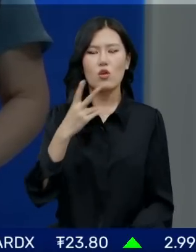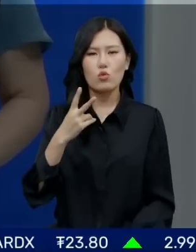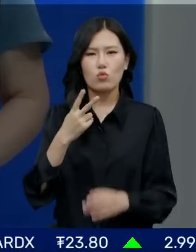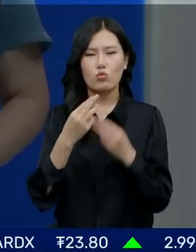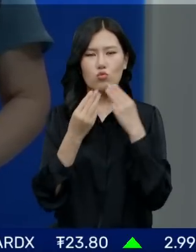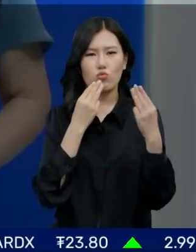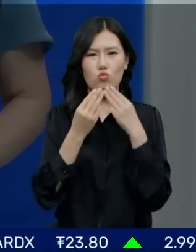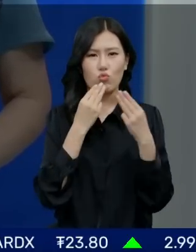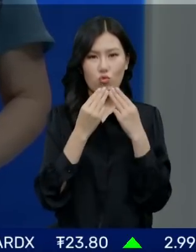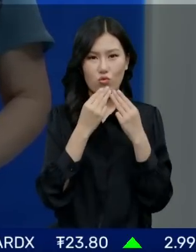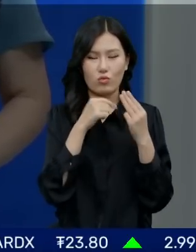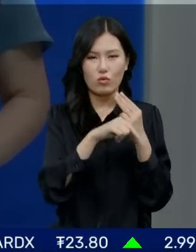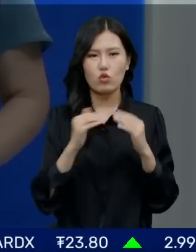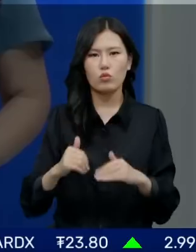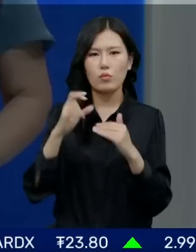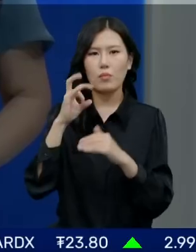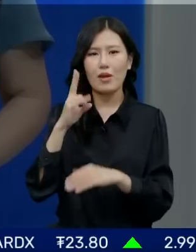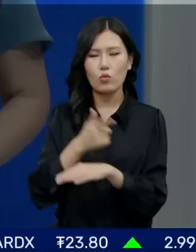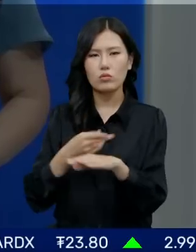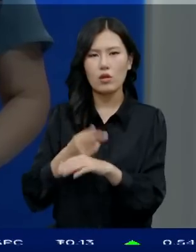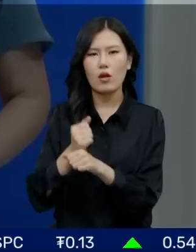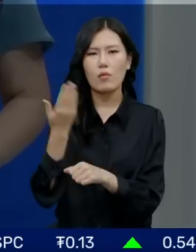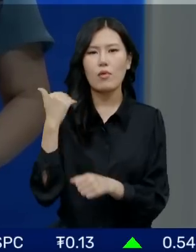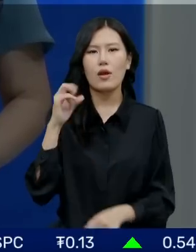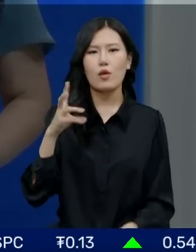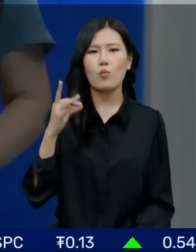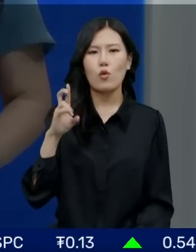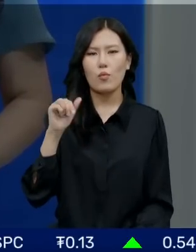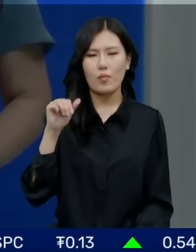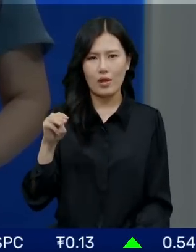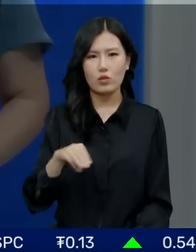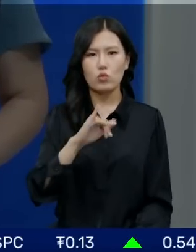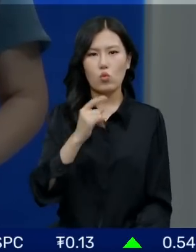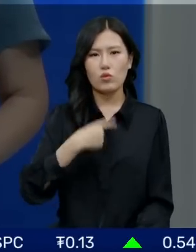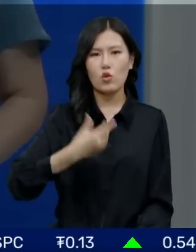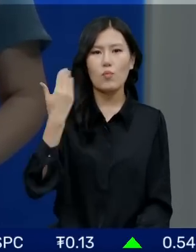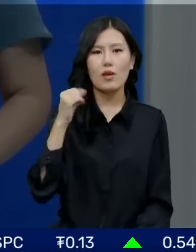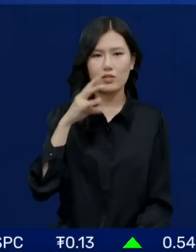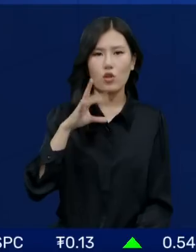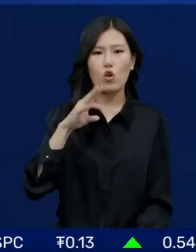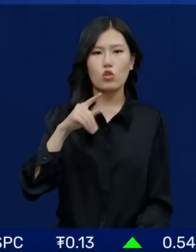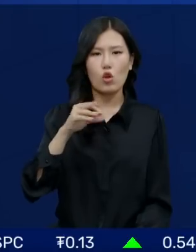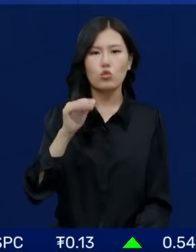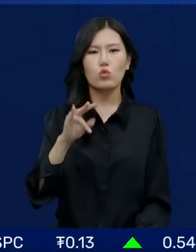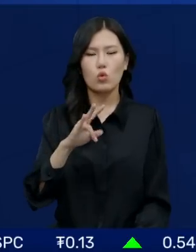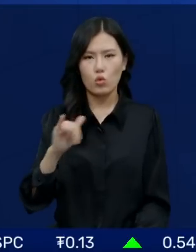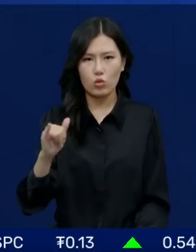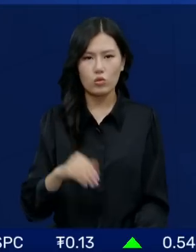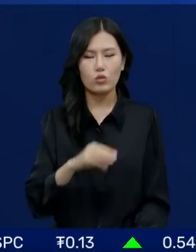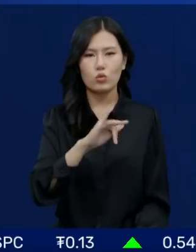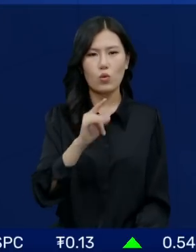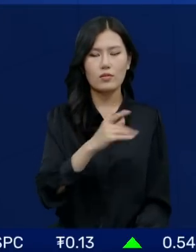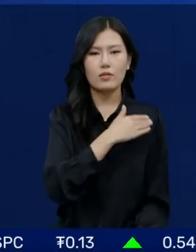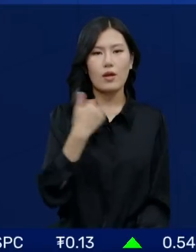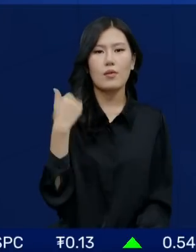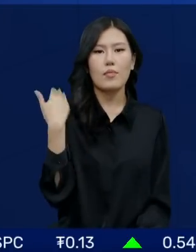хурлаар Хөгжлийн банкны гүйцэтгэх захирал асан Мөнх Бат, төлөөлөн удирдах зөвлөлийн гишүүн асан Отох Чулуу, мөн төлөөлөн удирдах зөвлөлийн